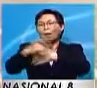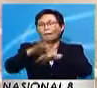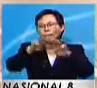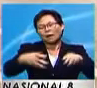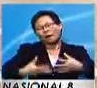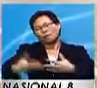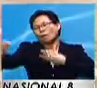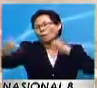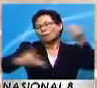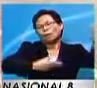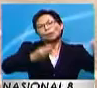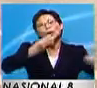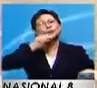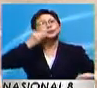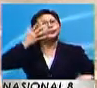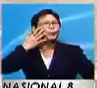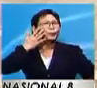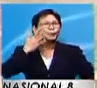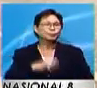pulang ke rumah